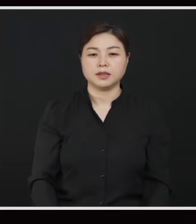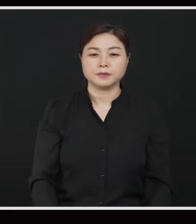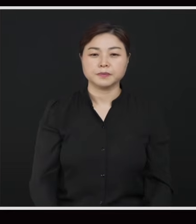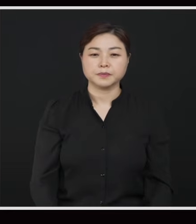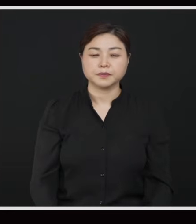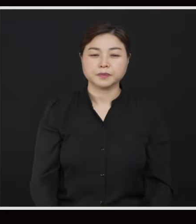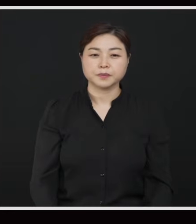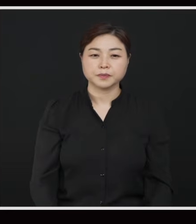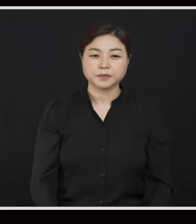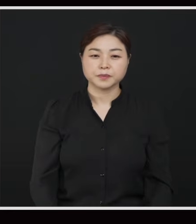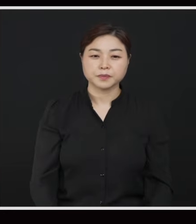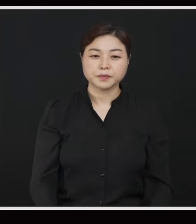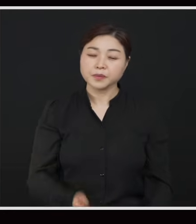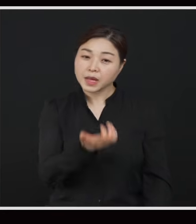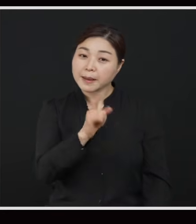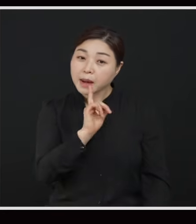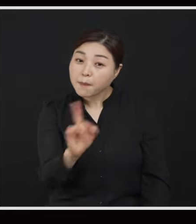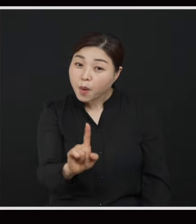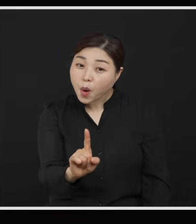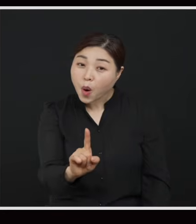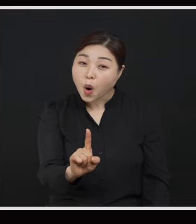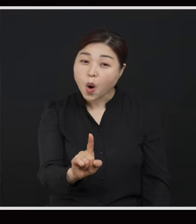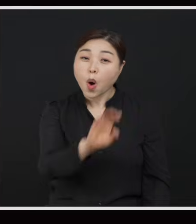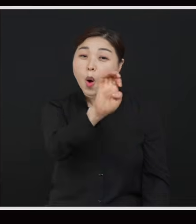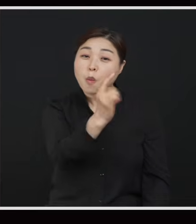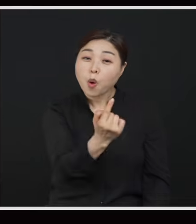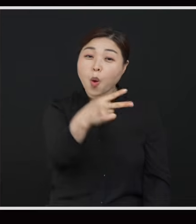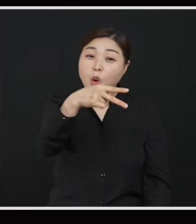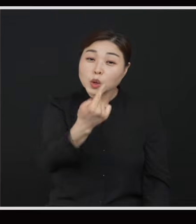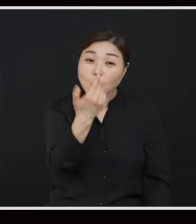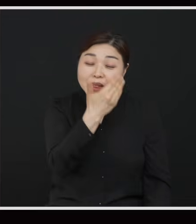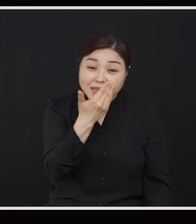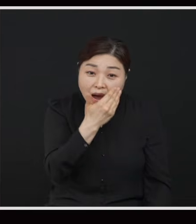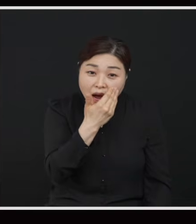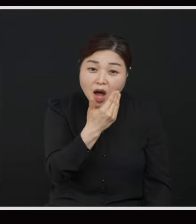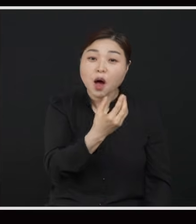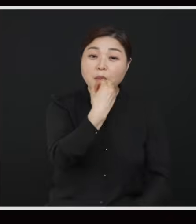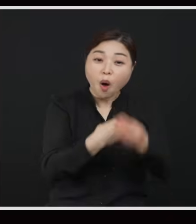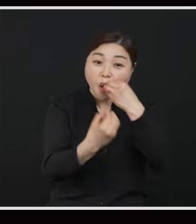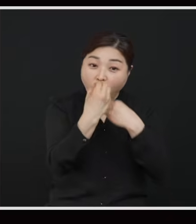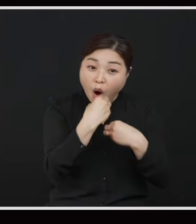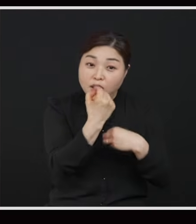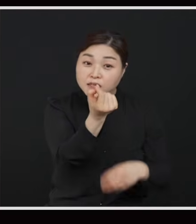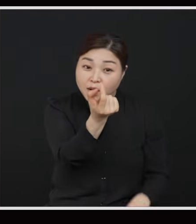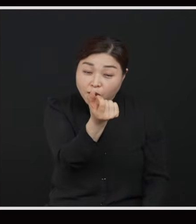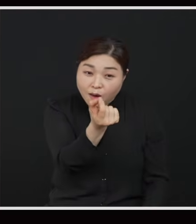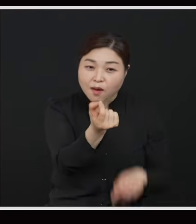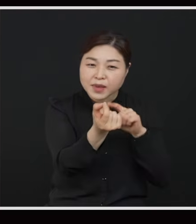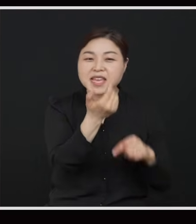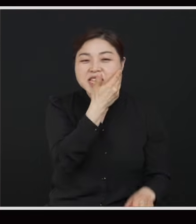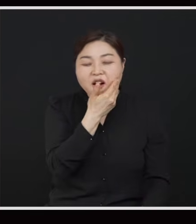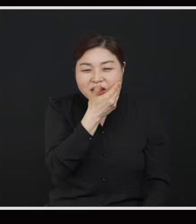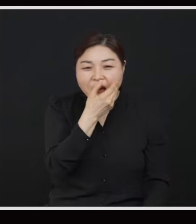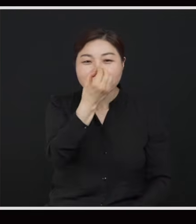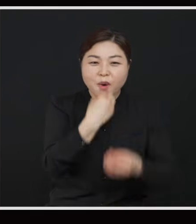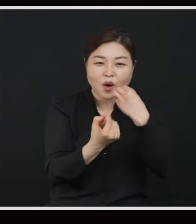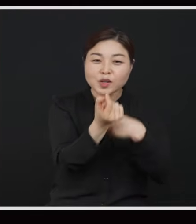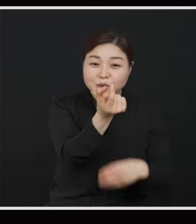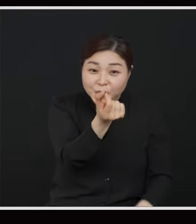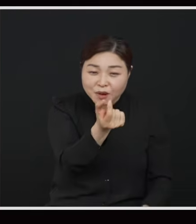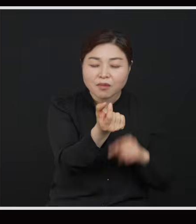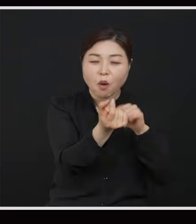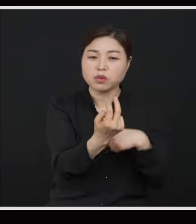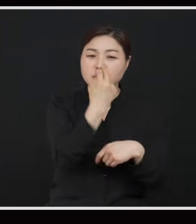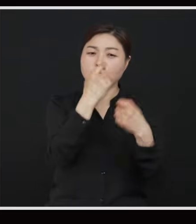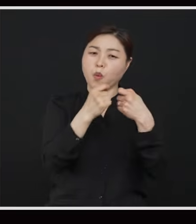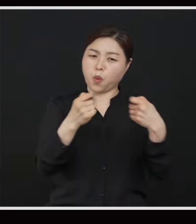어떻게 보면은 조금 전에 말씀드렸던 포도당을 적게 먹으면은 영양분을 조금 적게 먹으면은 진짜